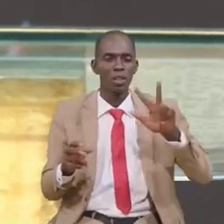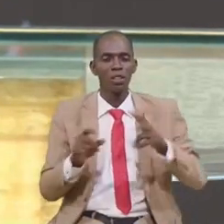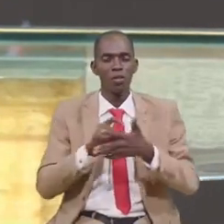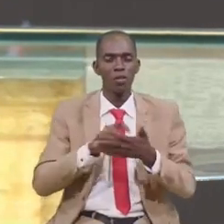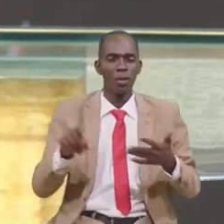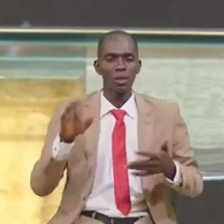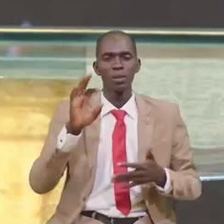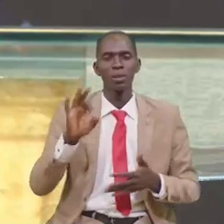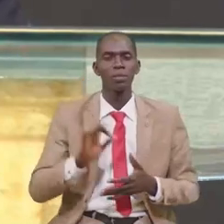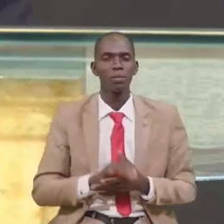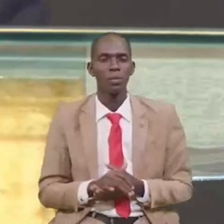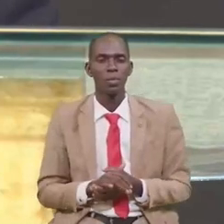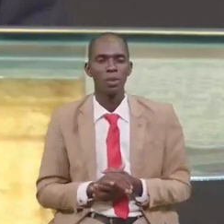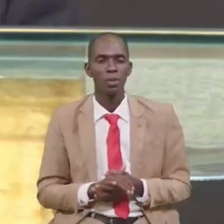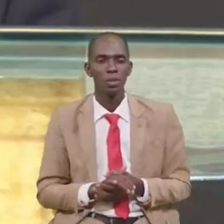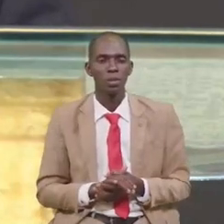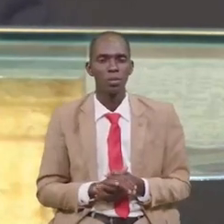verset 9.